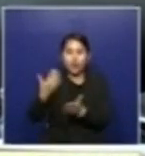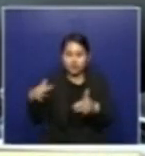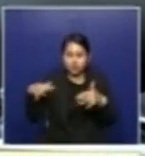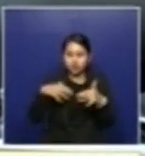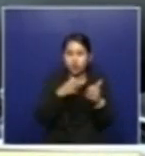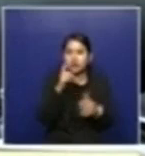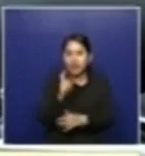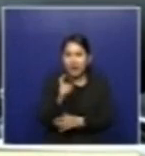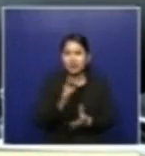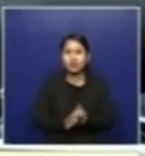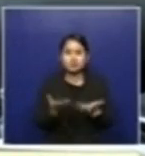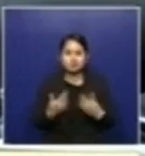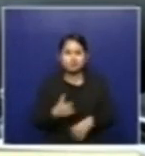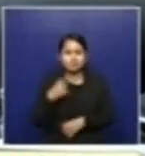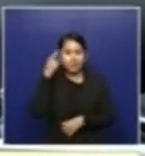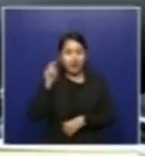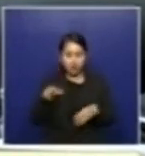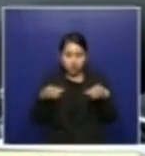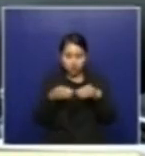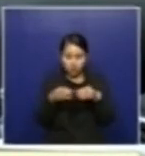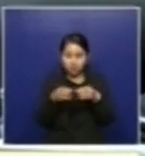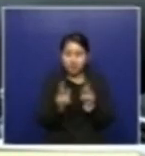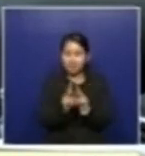ตั้งคณะกรรมการชุดใหญ่เนี่ยเหมือน